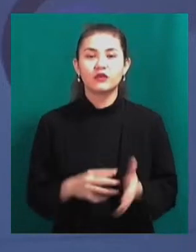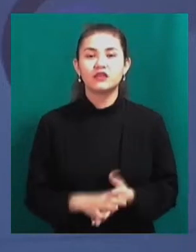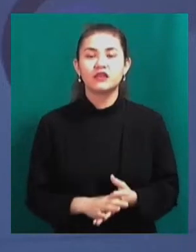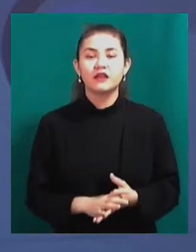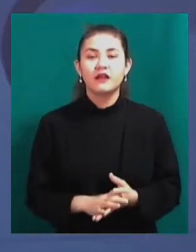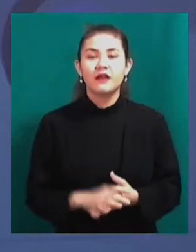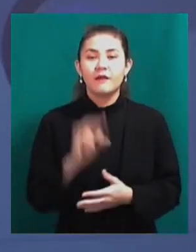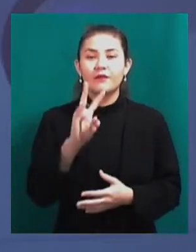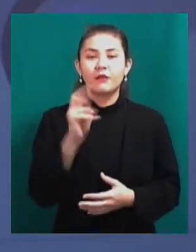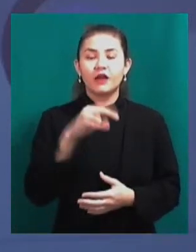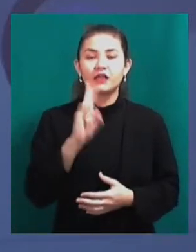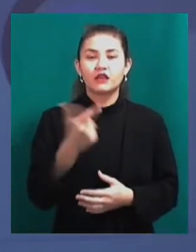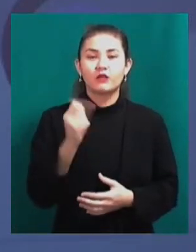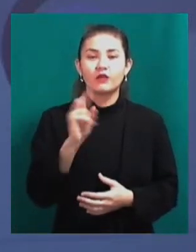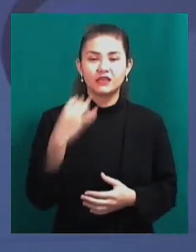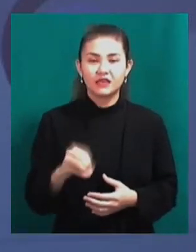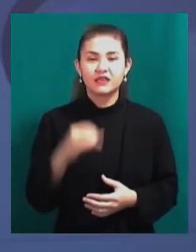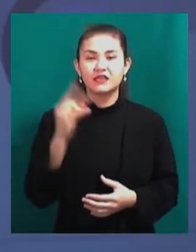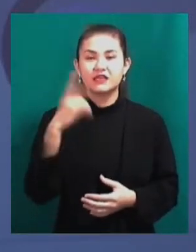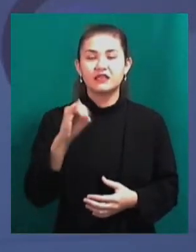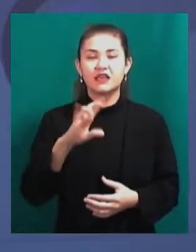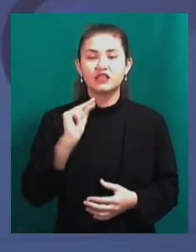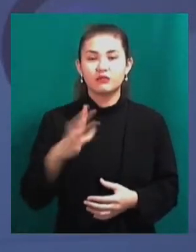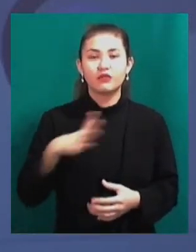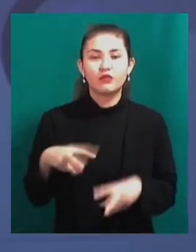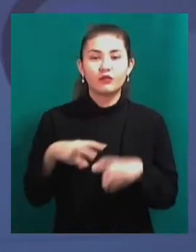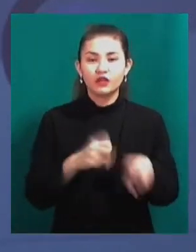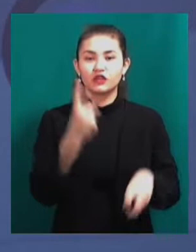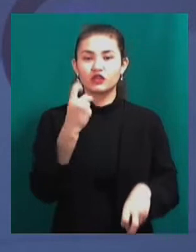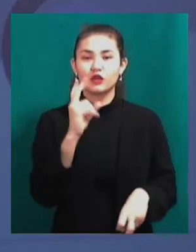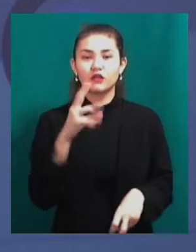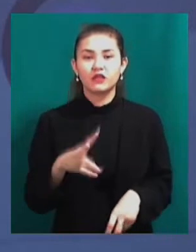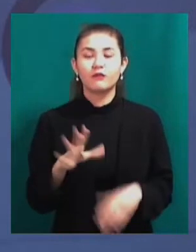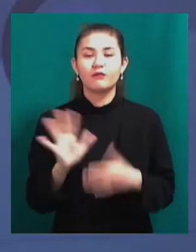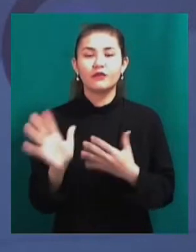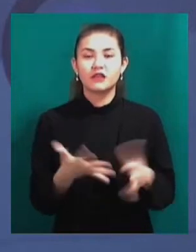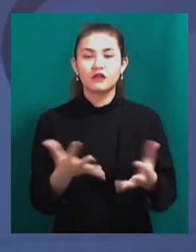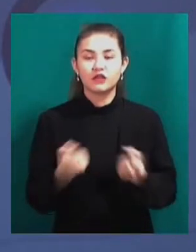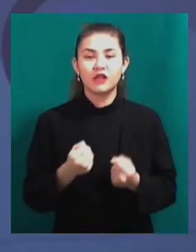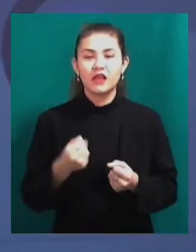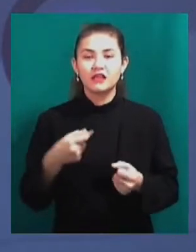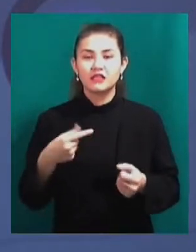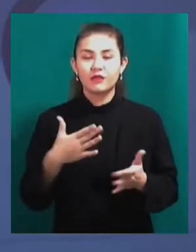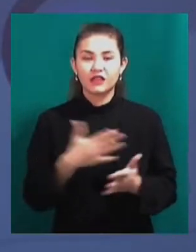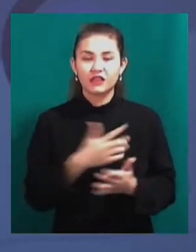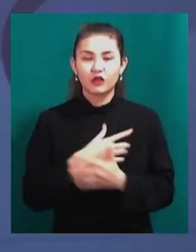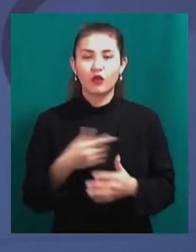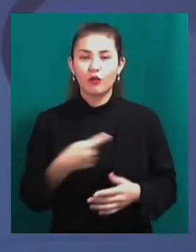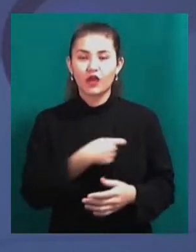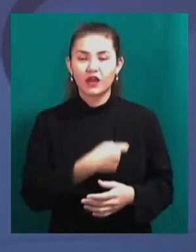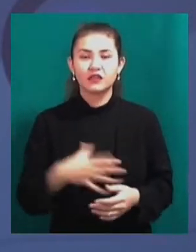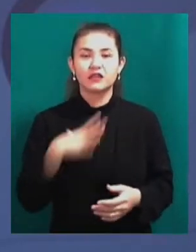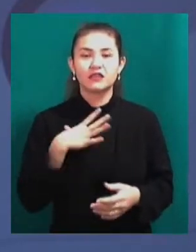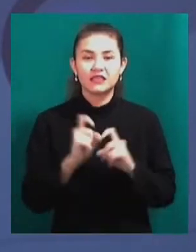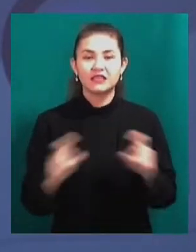Нападник на громадського діяча Сергія Стерненка міг пробігти 100 кілометрів після отримання смертельного поранення. Про таке на черговому засіданні